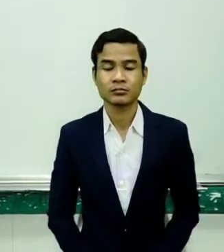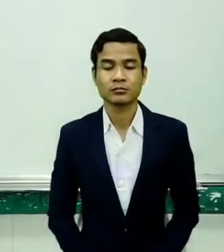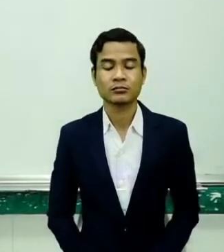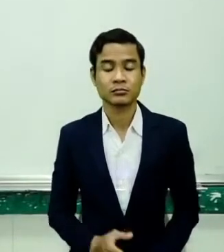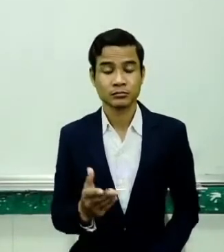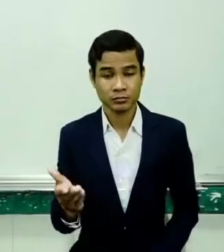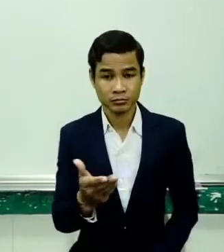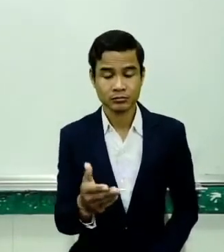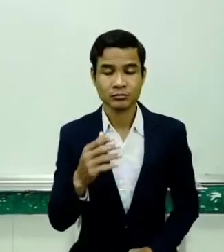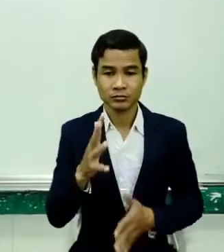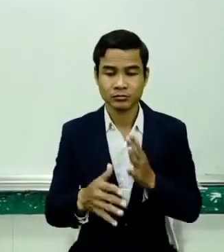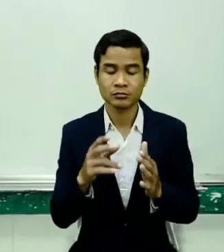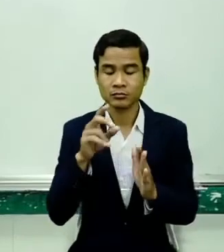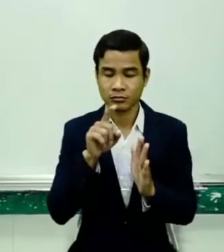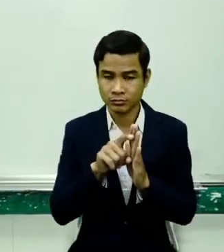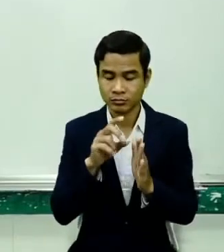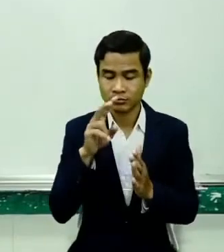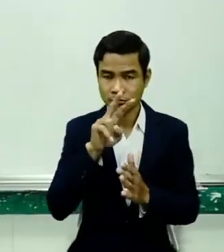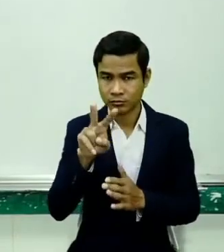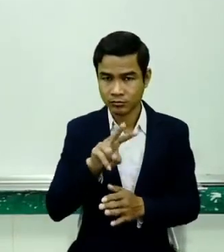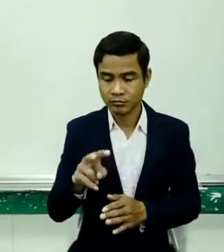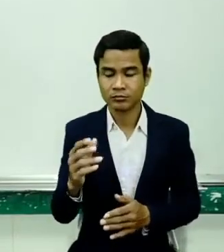តោះយើងអានមេរៀនមកចប់ទៀតណាកូនណា